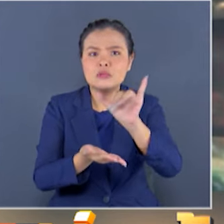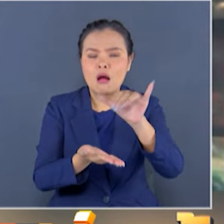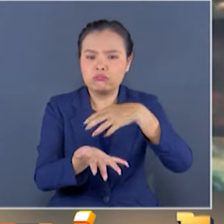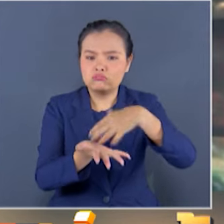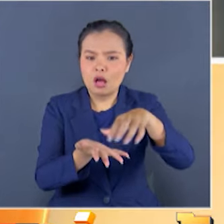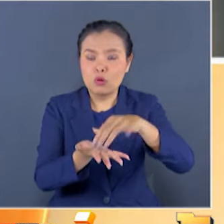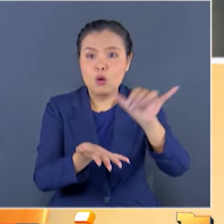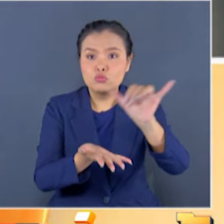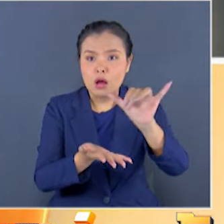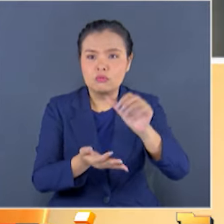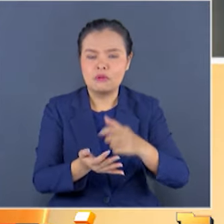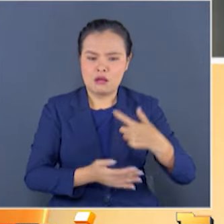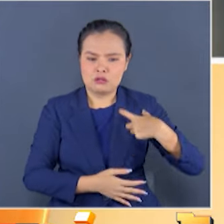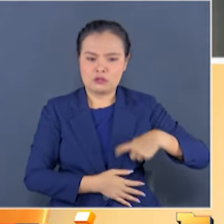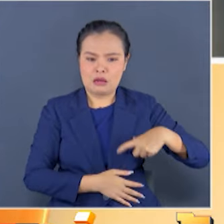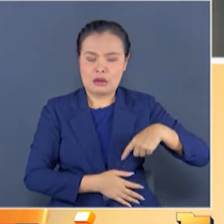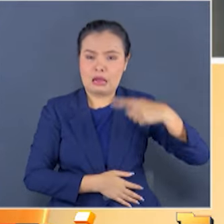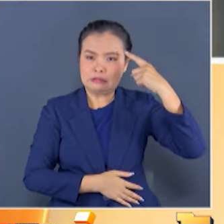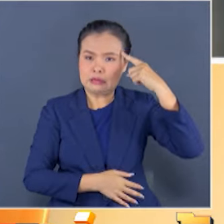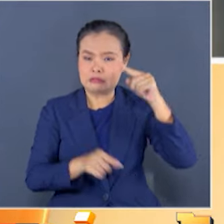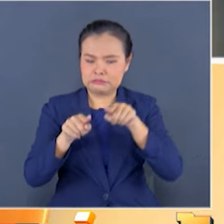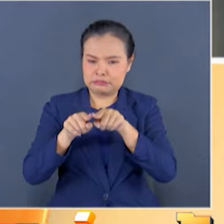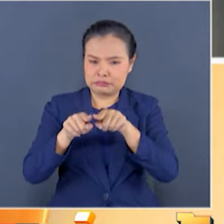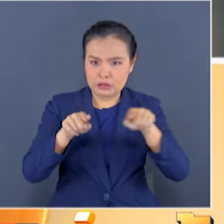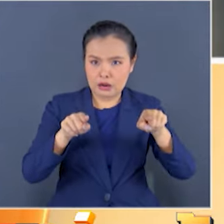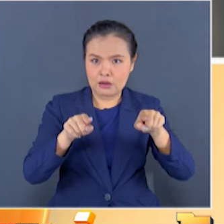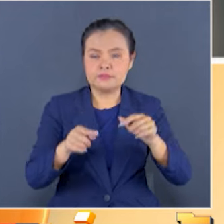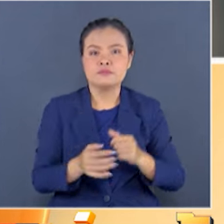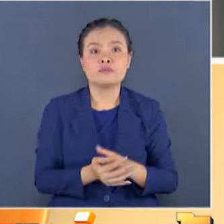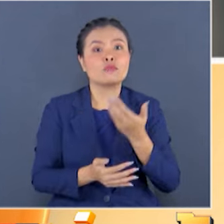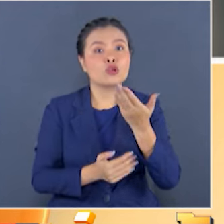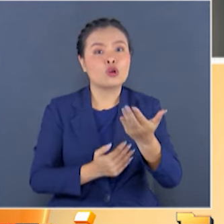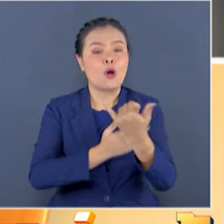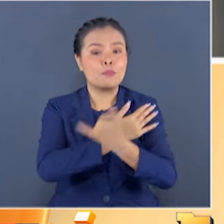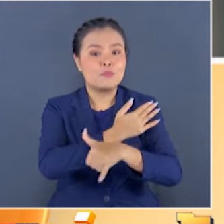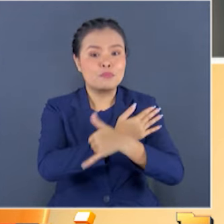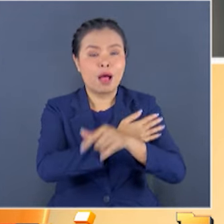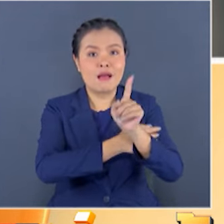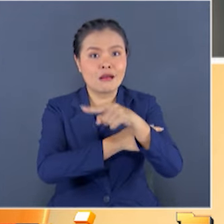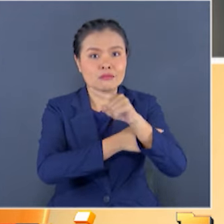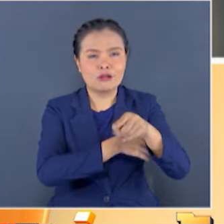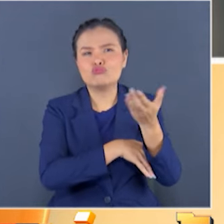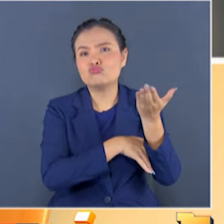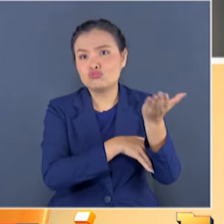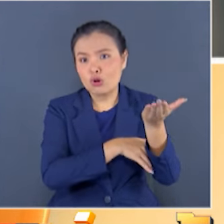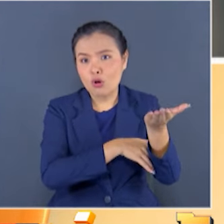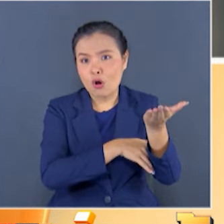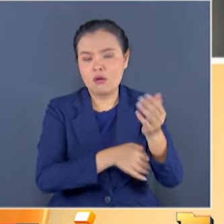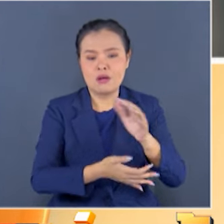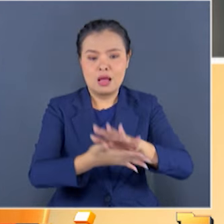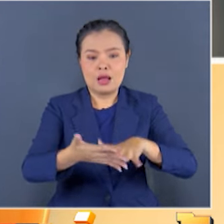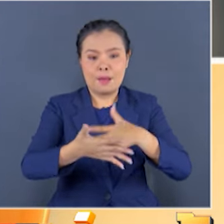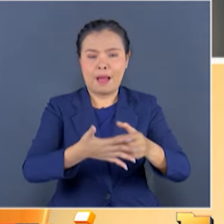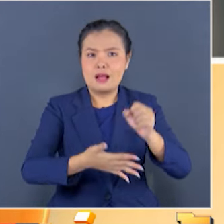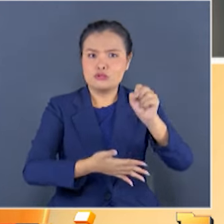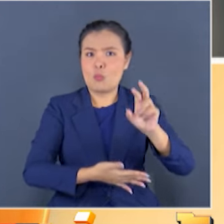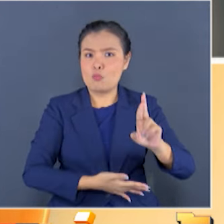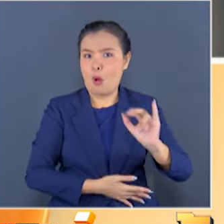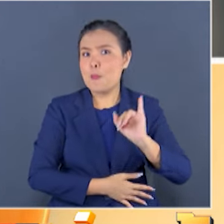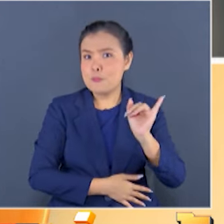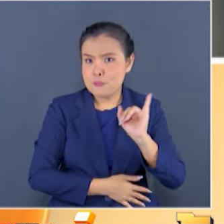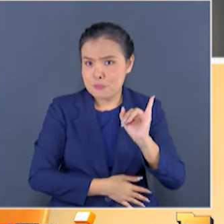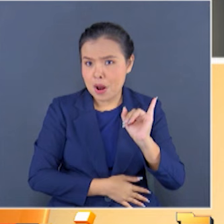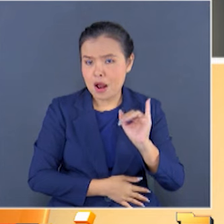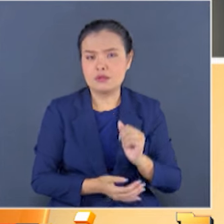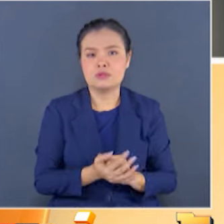ยทนายตั้มก็เลยขีดเส้นใต้เลยค่ะว่าการขอสัญชาติอังกฤษในครั้งนี้มันเป็นแผนสำรองหรือเปล่าเต